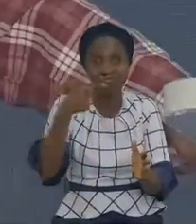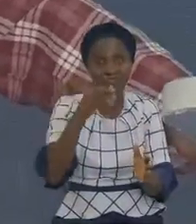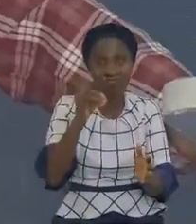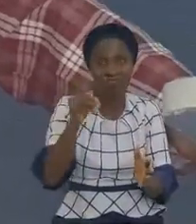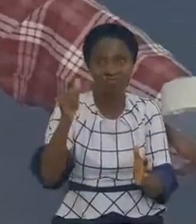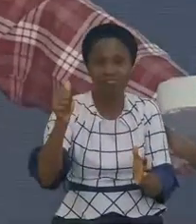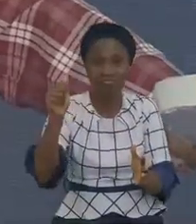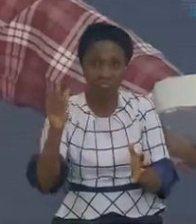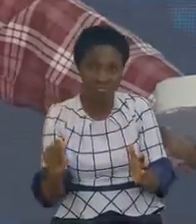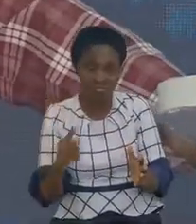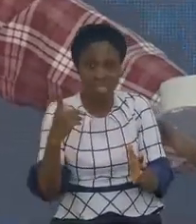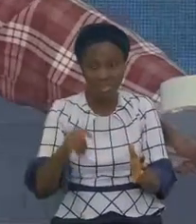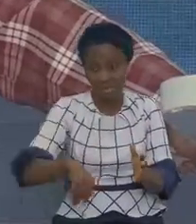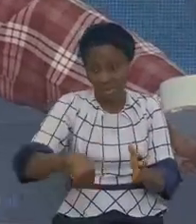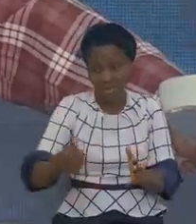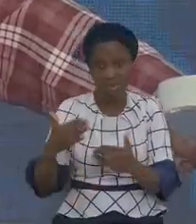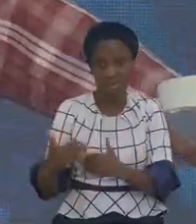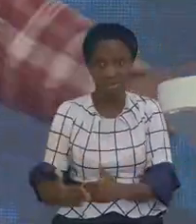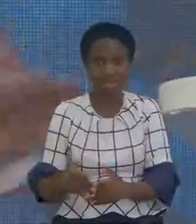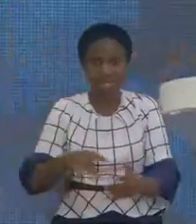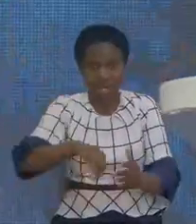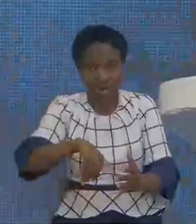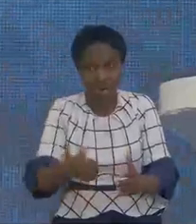L'autre partie de la corde est à un poteau.